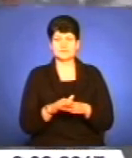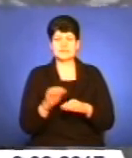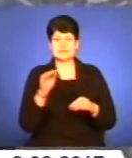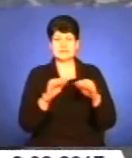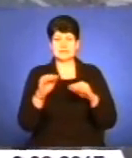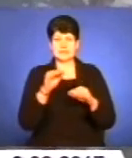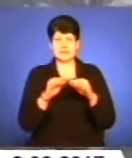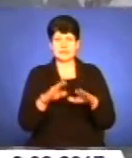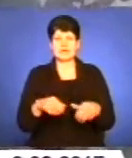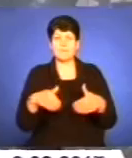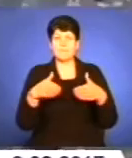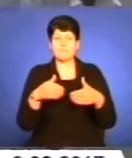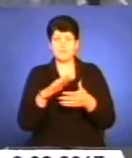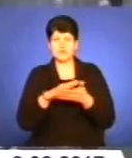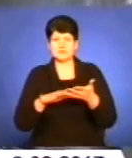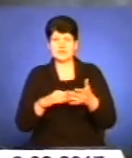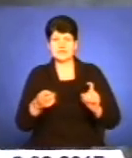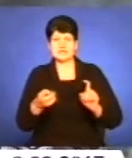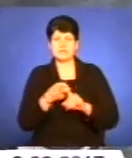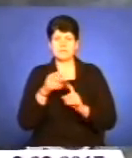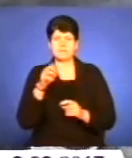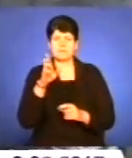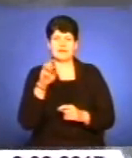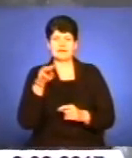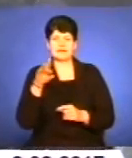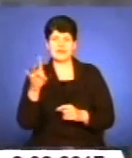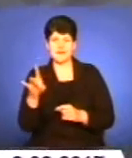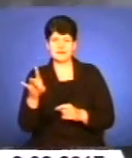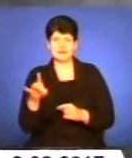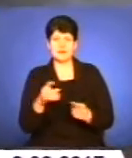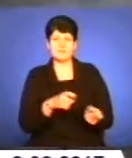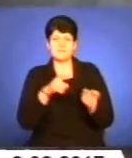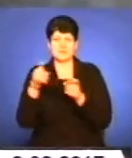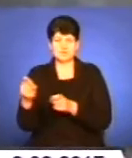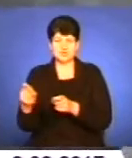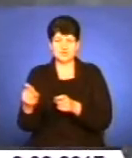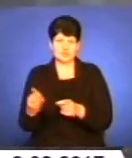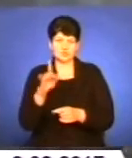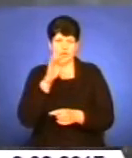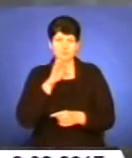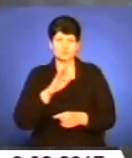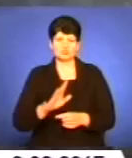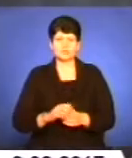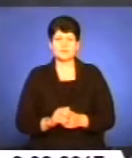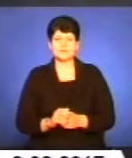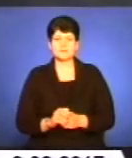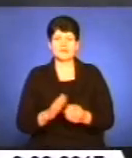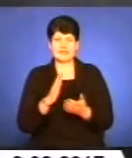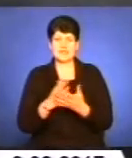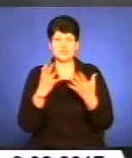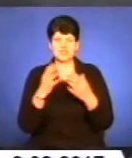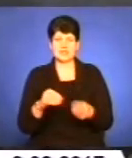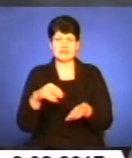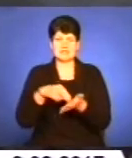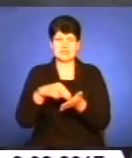Складається і для подальшого закріплення на БТР, для переміщення, для зручності. Є ще